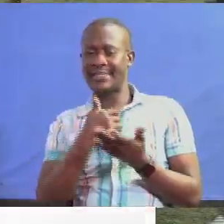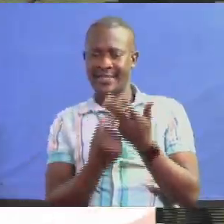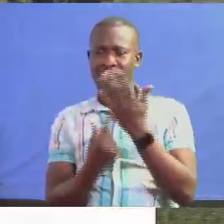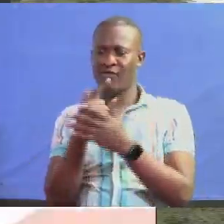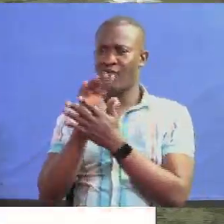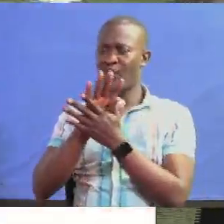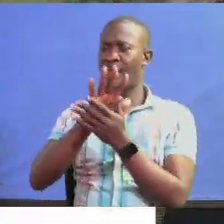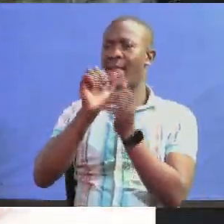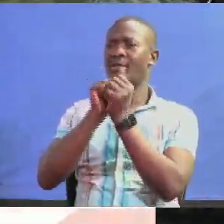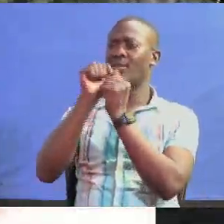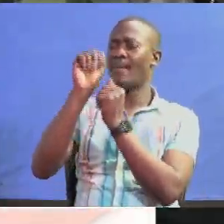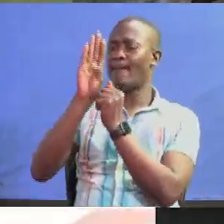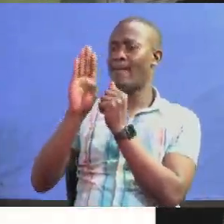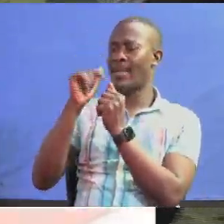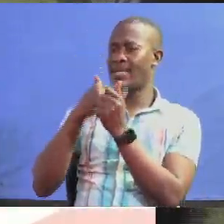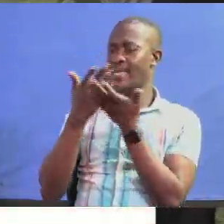miti 10,000 Kitui.